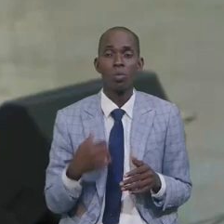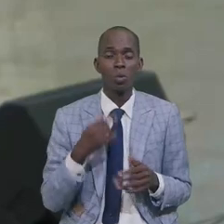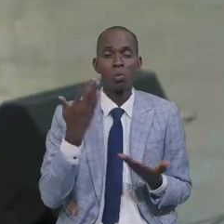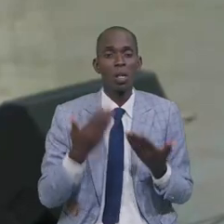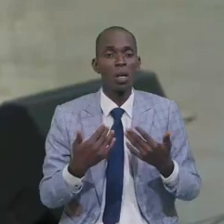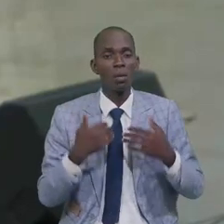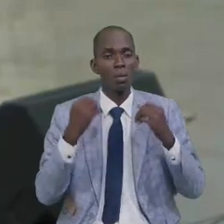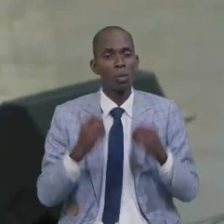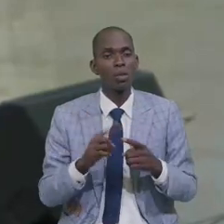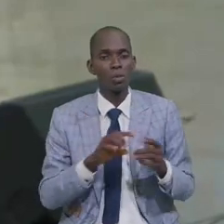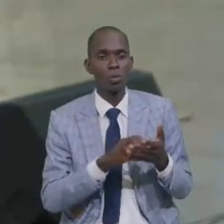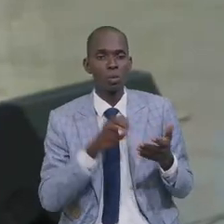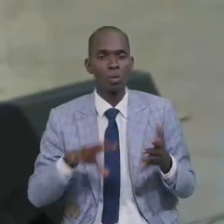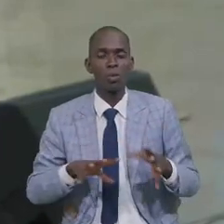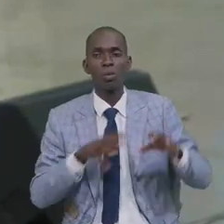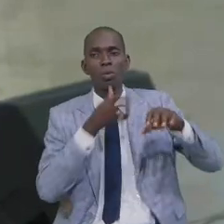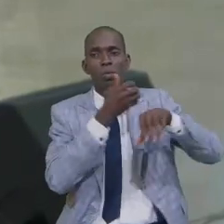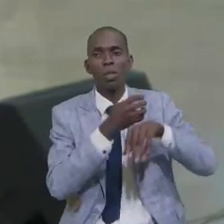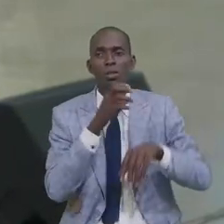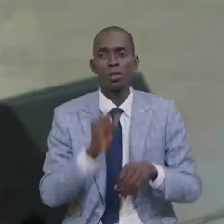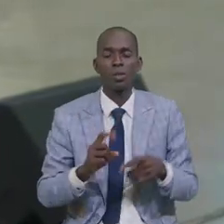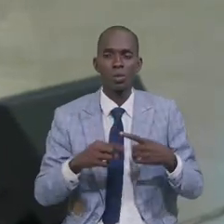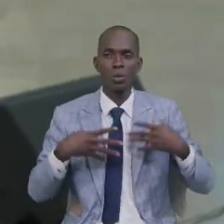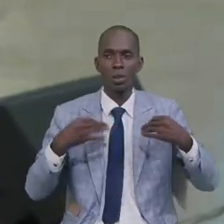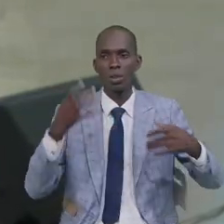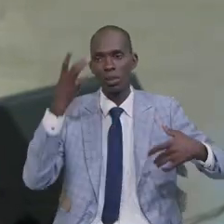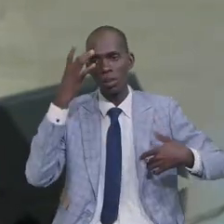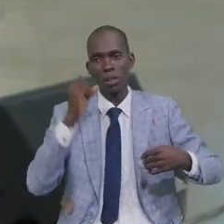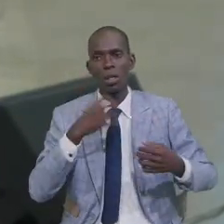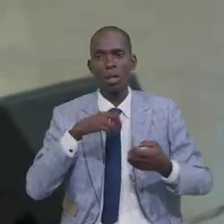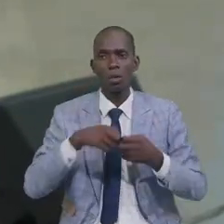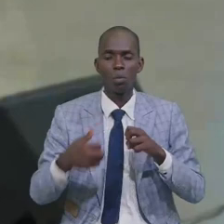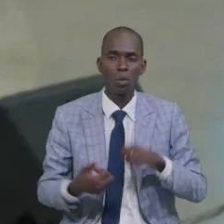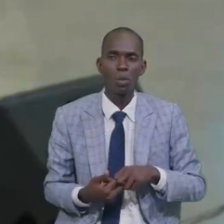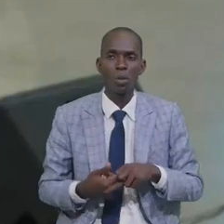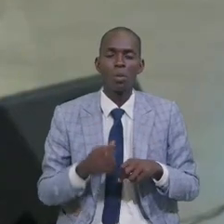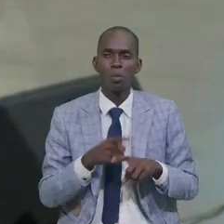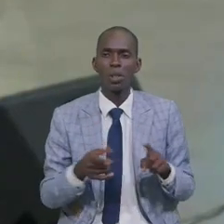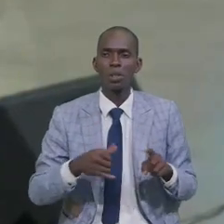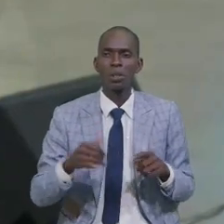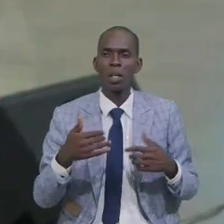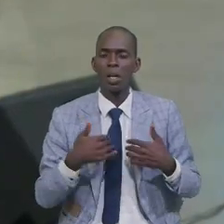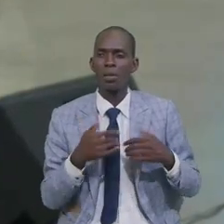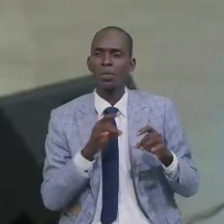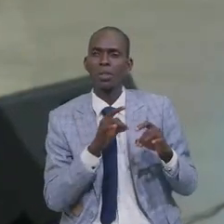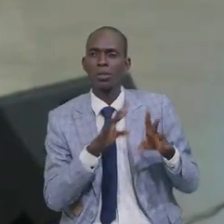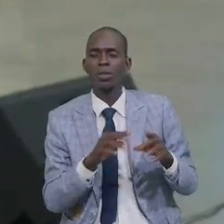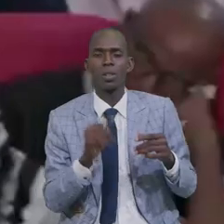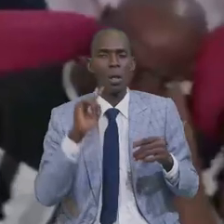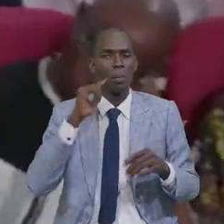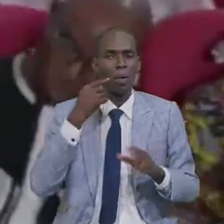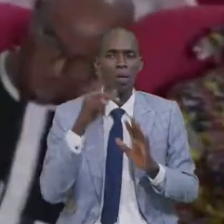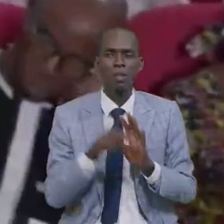Nous pouvons même avoir la foi pour transporter les montagnes, montagnes de maladies ou quoi. Et il y a l'animosité dans le cœur, il y a